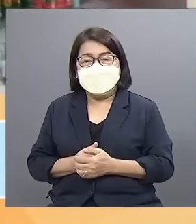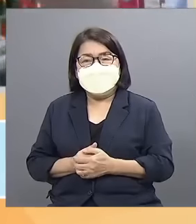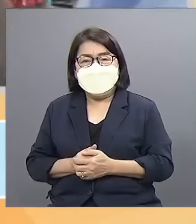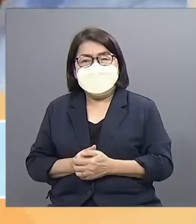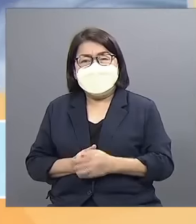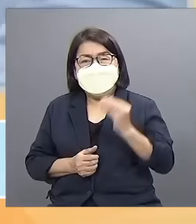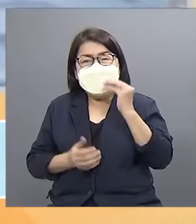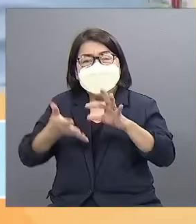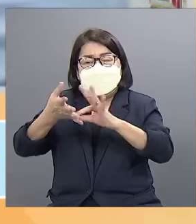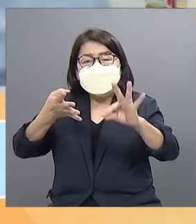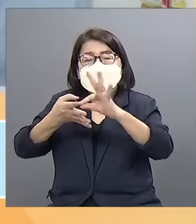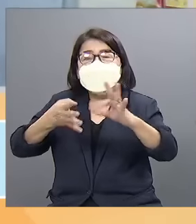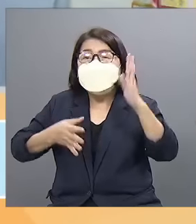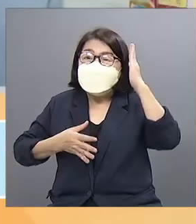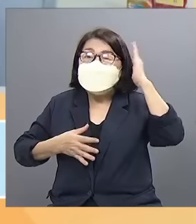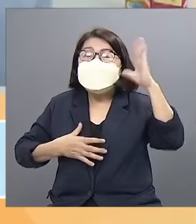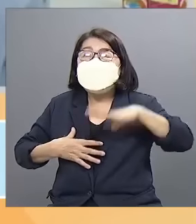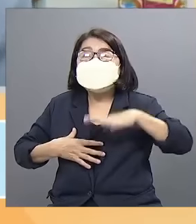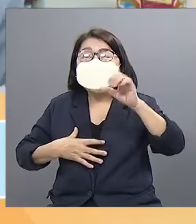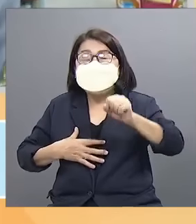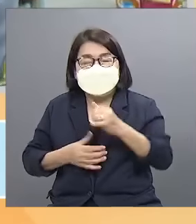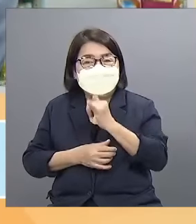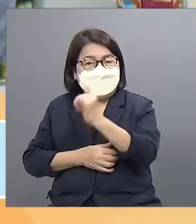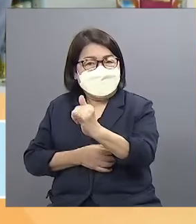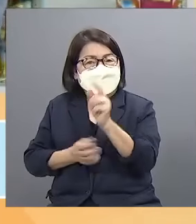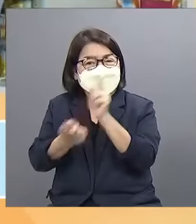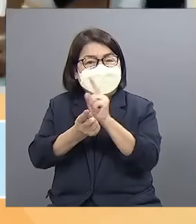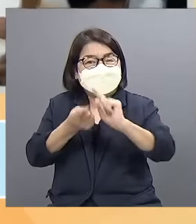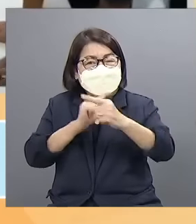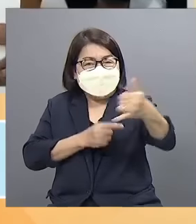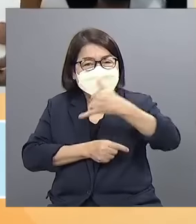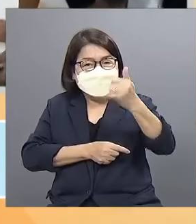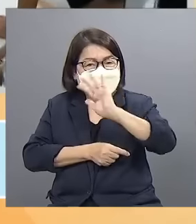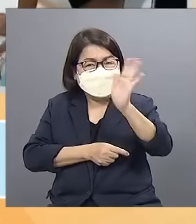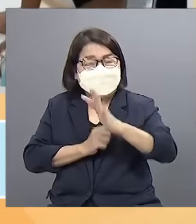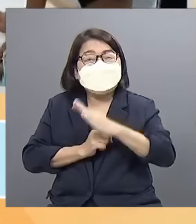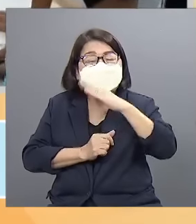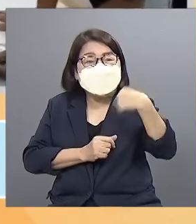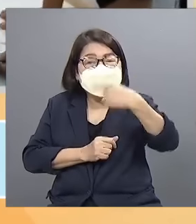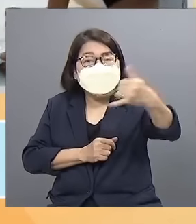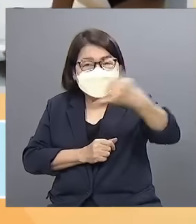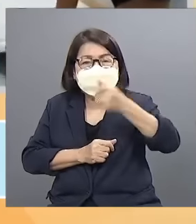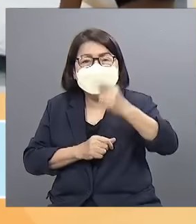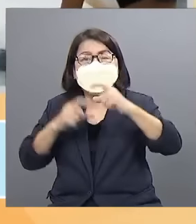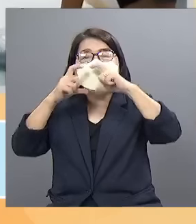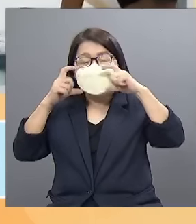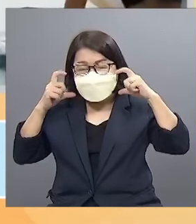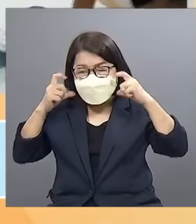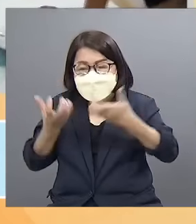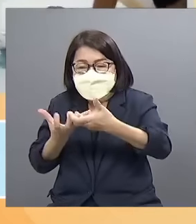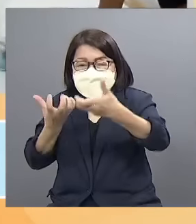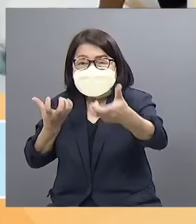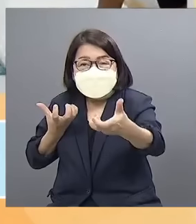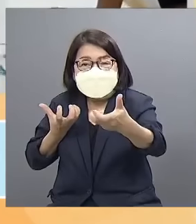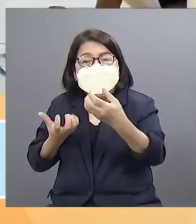หรอไม่ใหใมาเยยมทบ้านใส่นาค และแยกอัชนะต่ๆออกจากกับไม่ปลล々หรอเข้าไปรวม